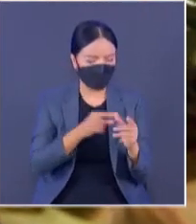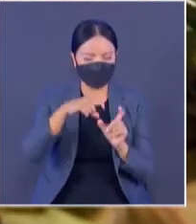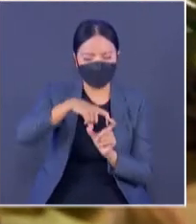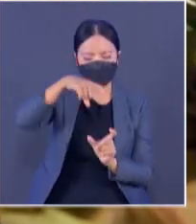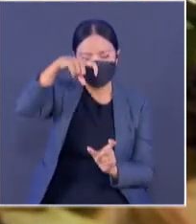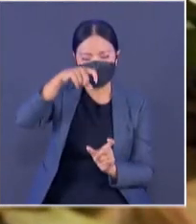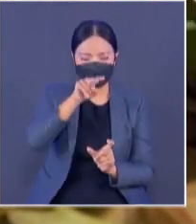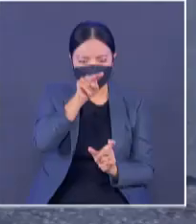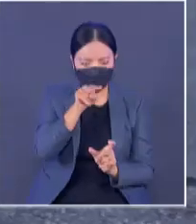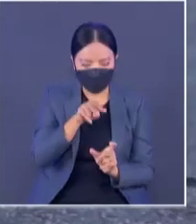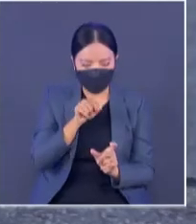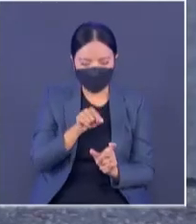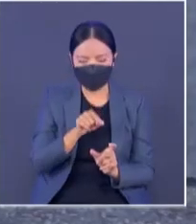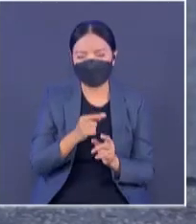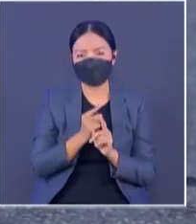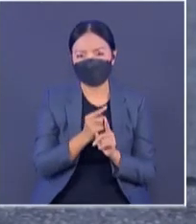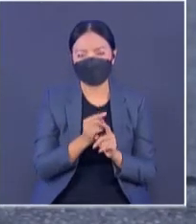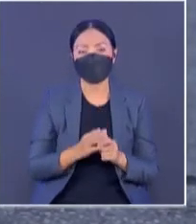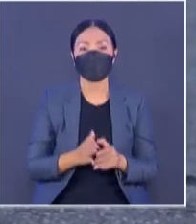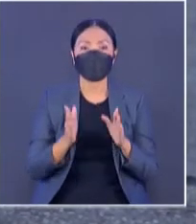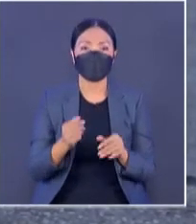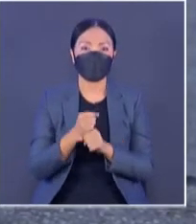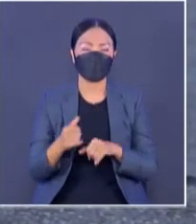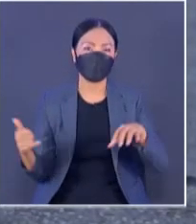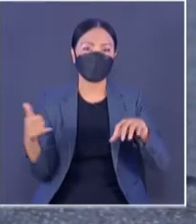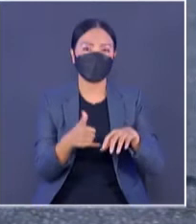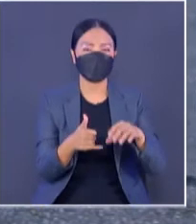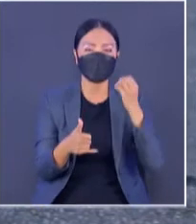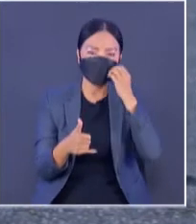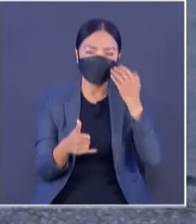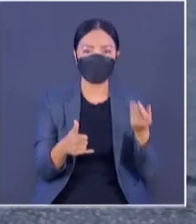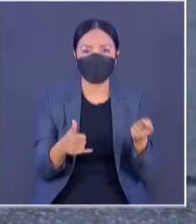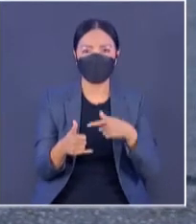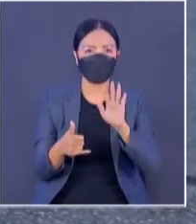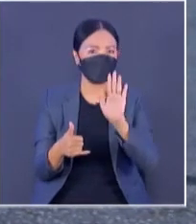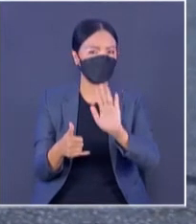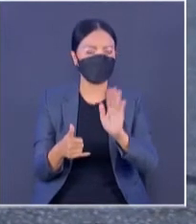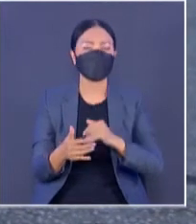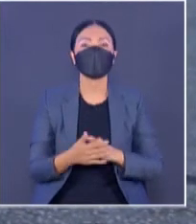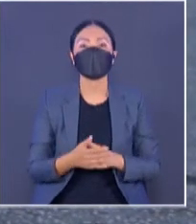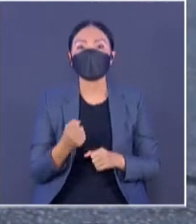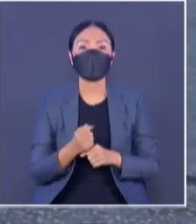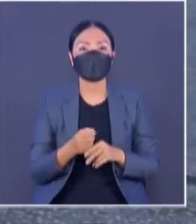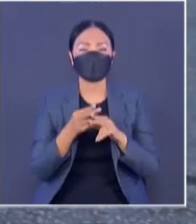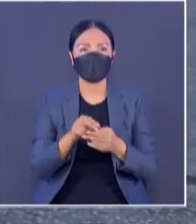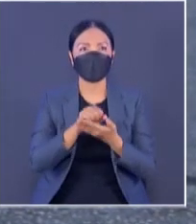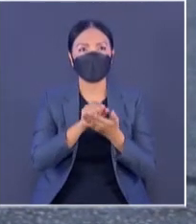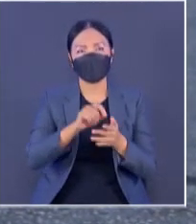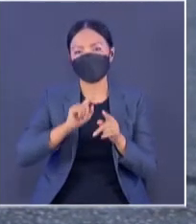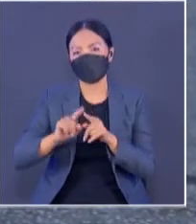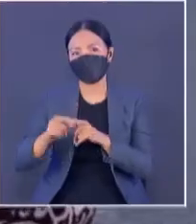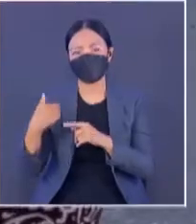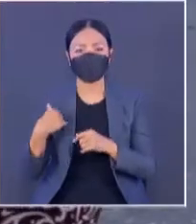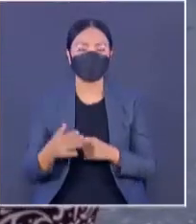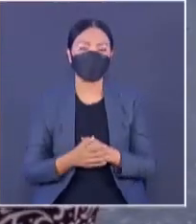เองนะคะไม่มีการที่จะส่งพนักงานไปเก็บเงินค่าน้ำถึงบ้านนะคะเพราะฉะนั้นก็สามารถที่จะชำระค่าน้ำผ่านบริการต่างๆไม่ว่าจะเป็นท